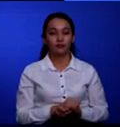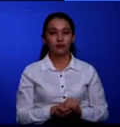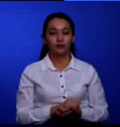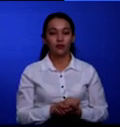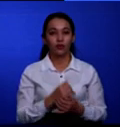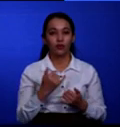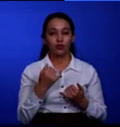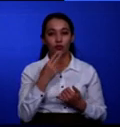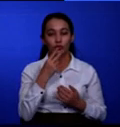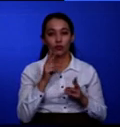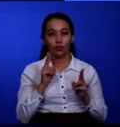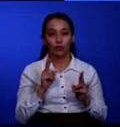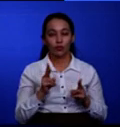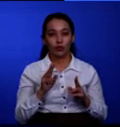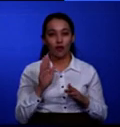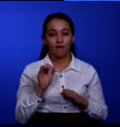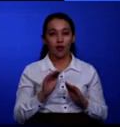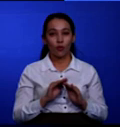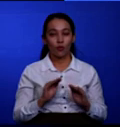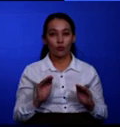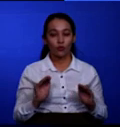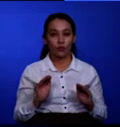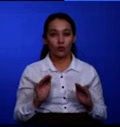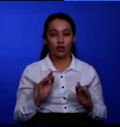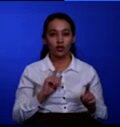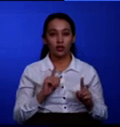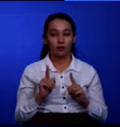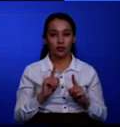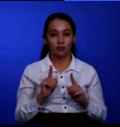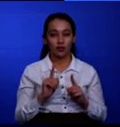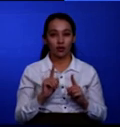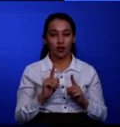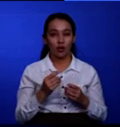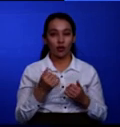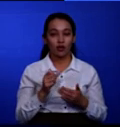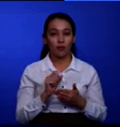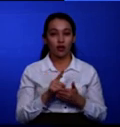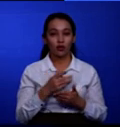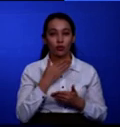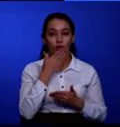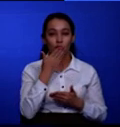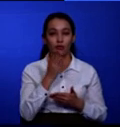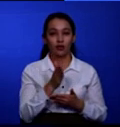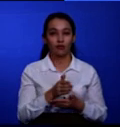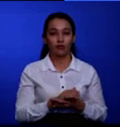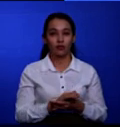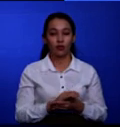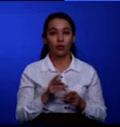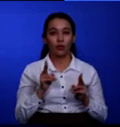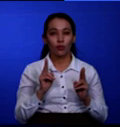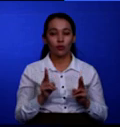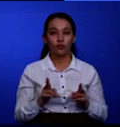Bu yerda o'qituvchi va o'quvchilar haqida gap bormoqda. Men sizga hozir masalani o'qib beraman.